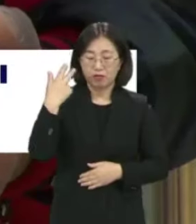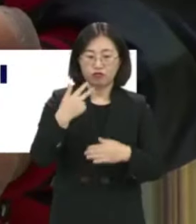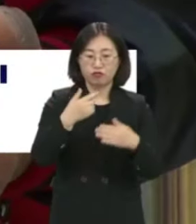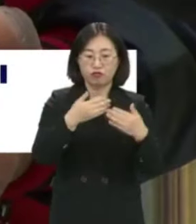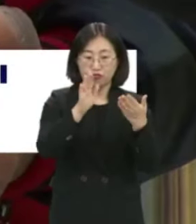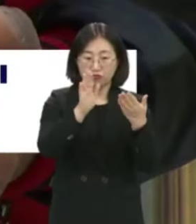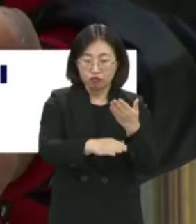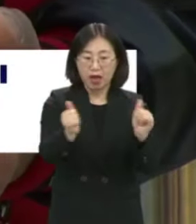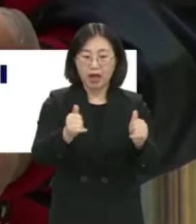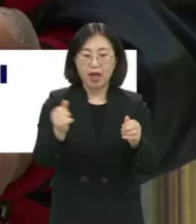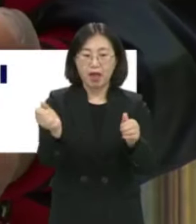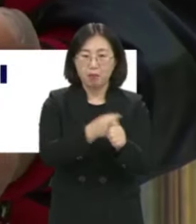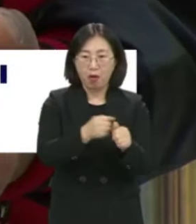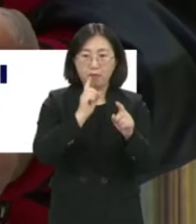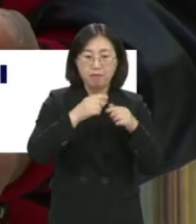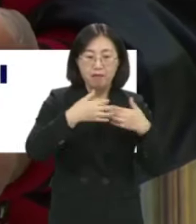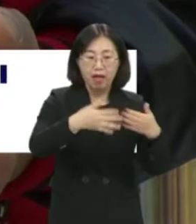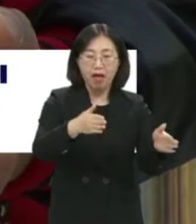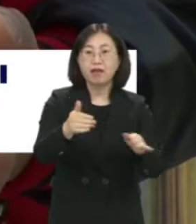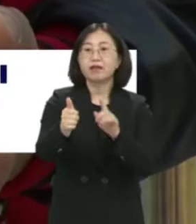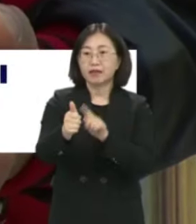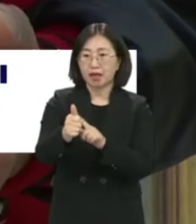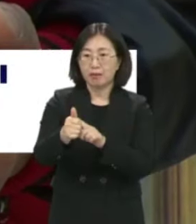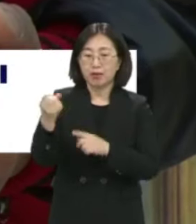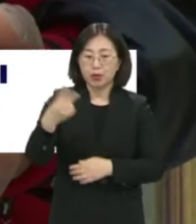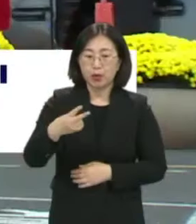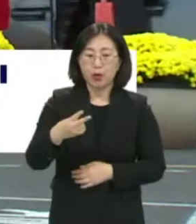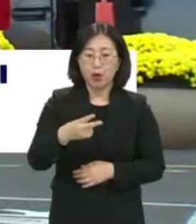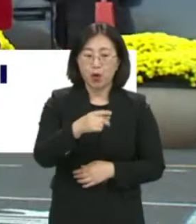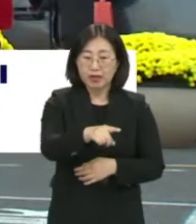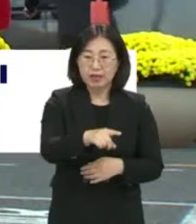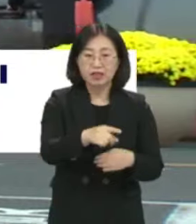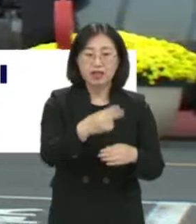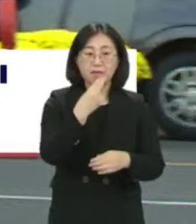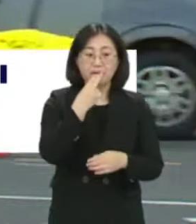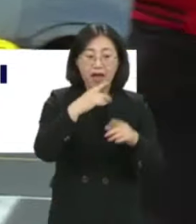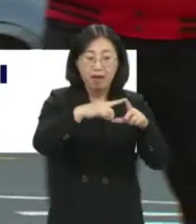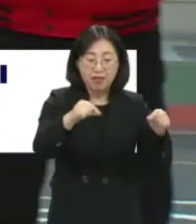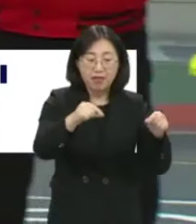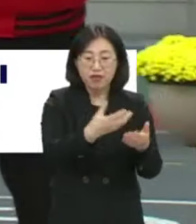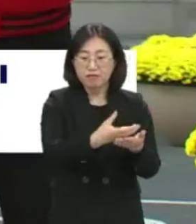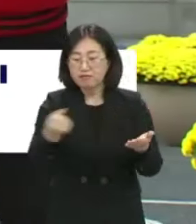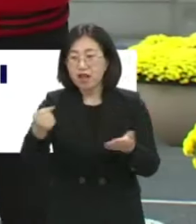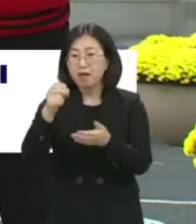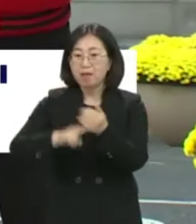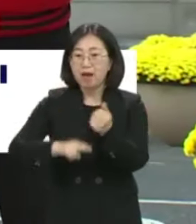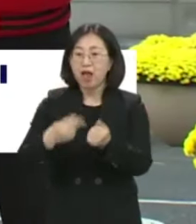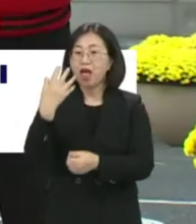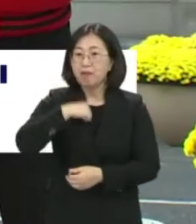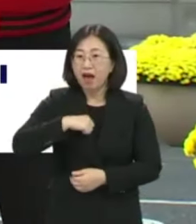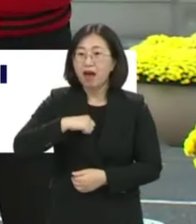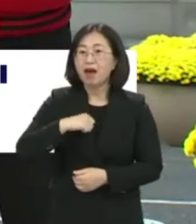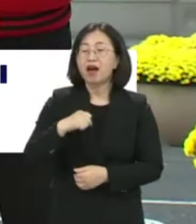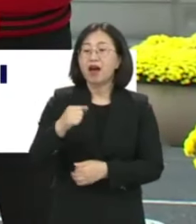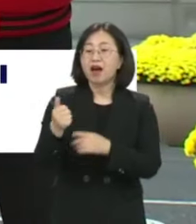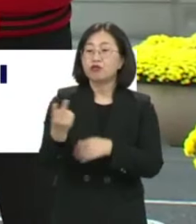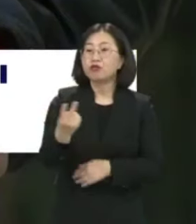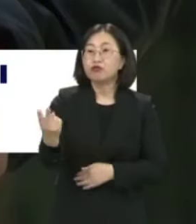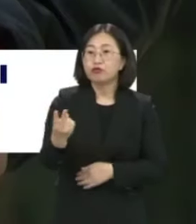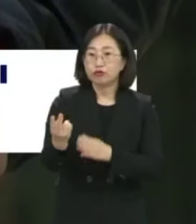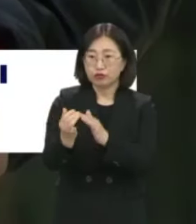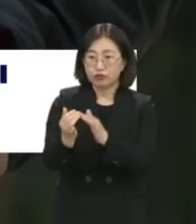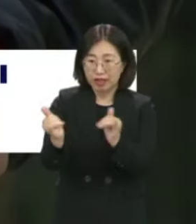폭행을 했다는 의혹이 제기된 간부 와 현장 주의에서 나온 배터리를 무단 반출에 부당 이득을 취한 의을